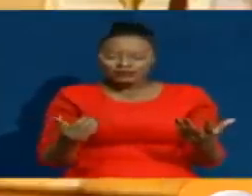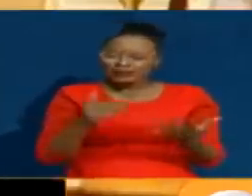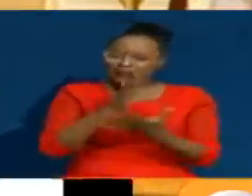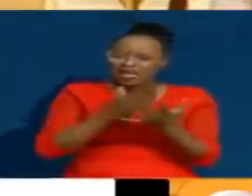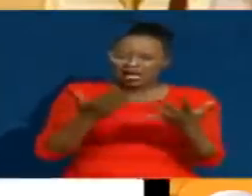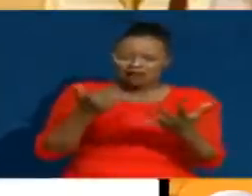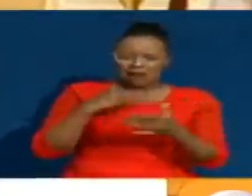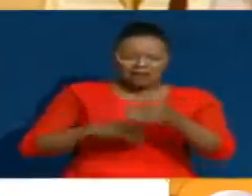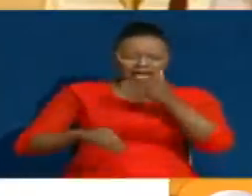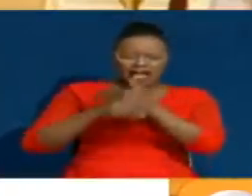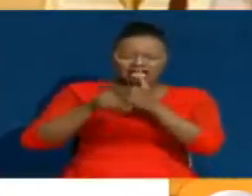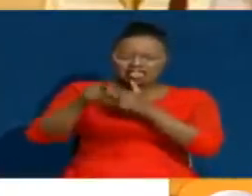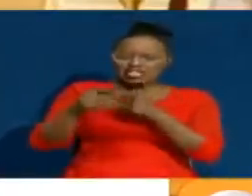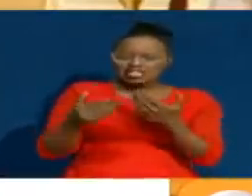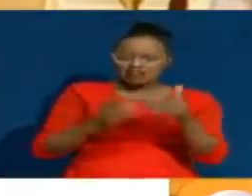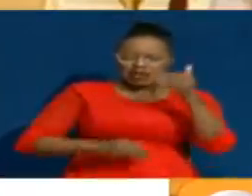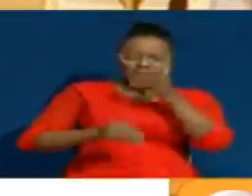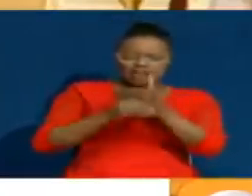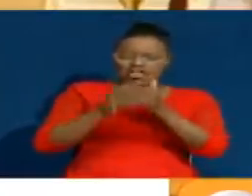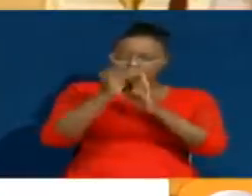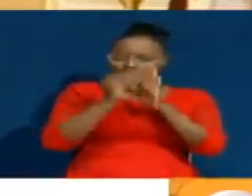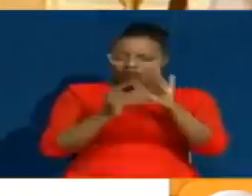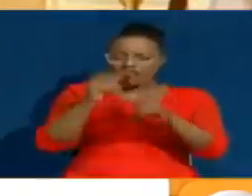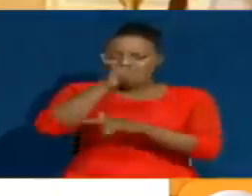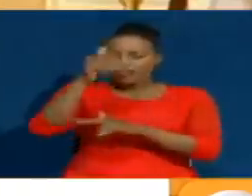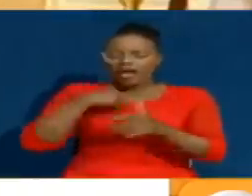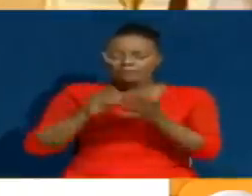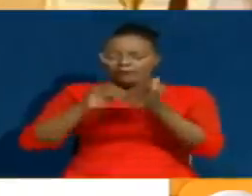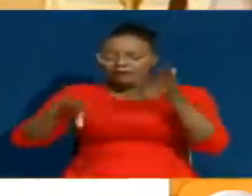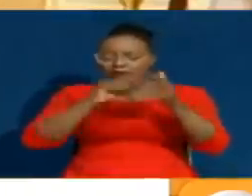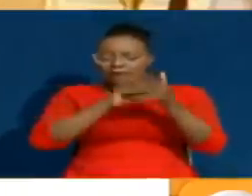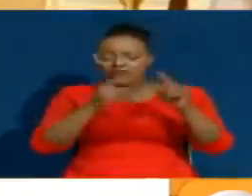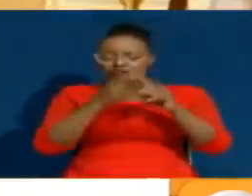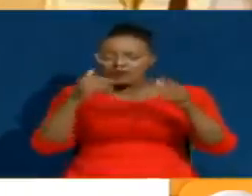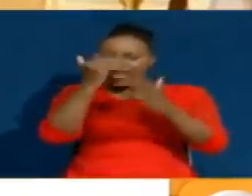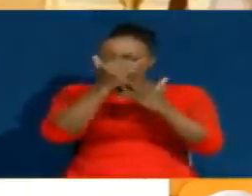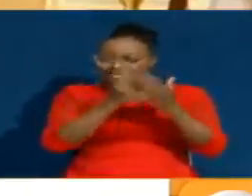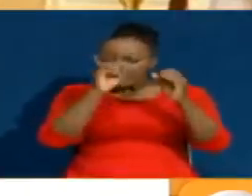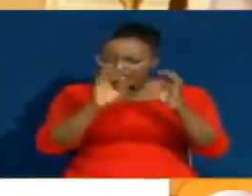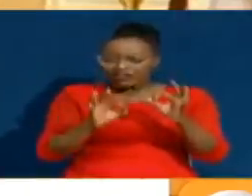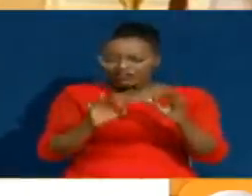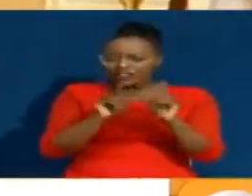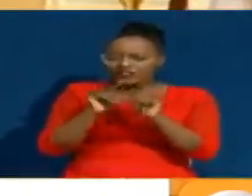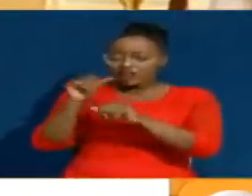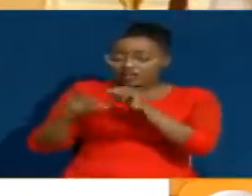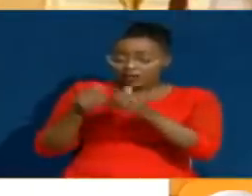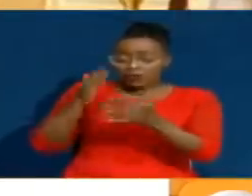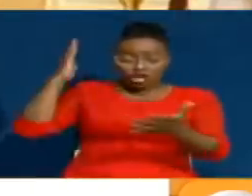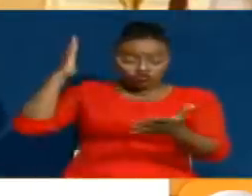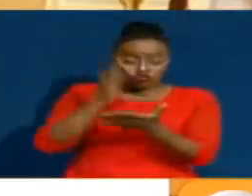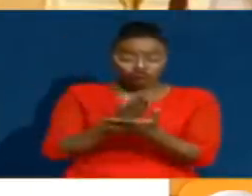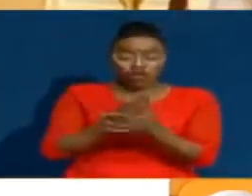and some have been added now to that, to that list, and others have been removed from that list. If it was a bona fide